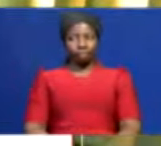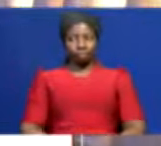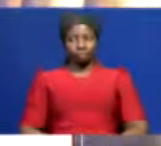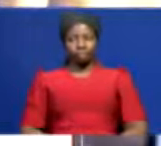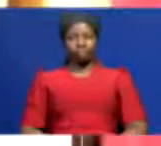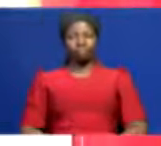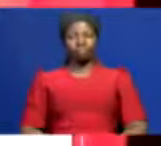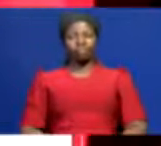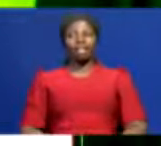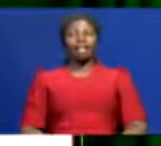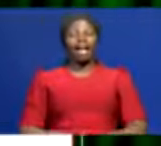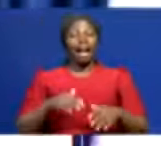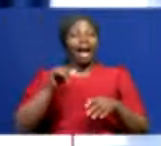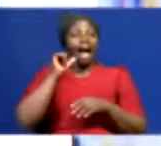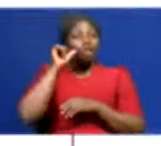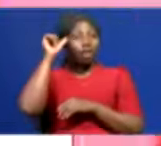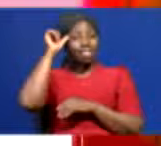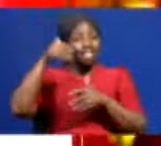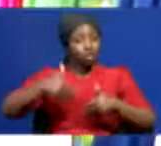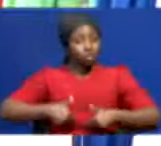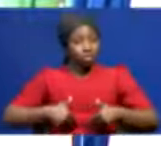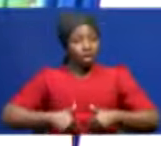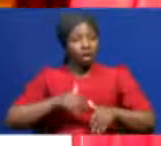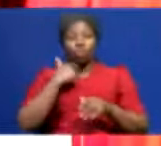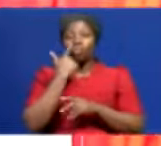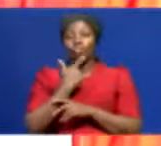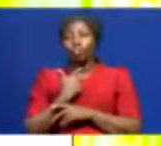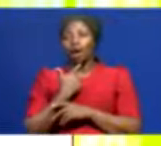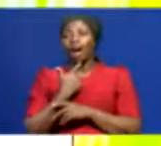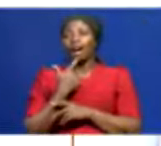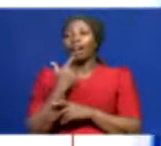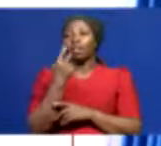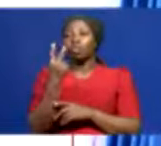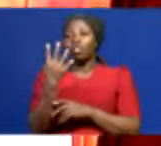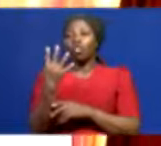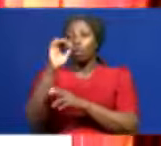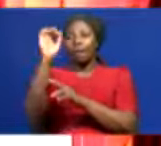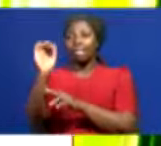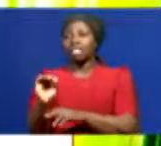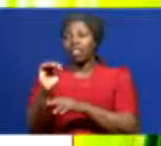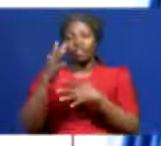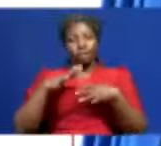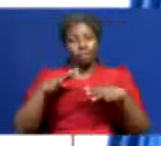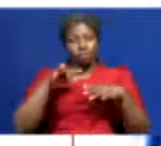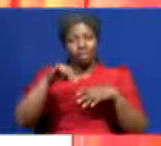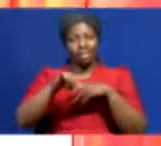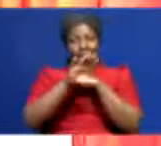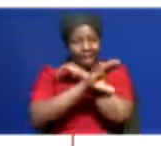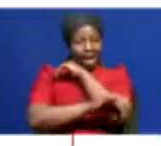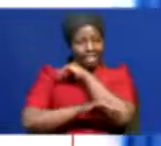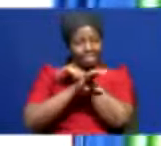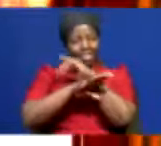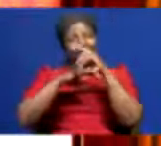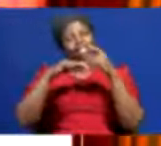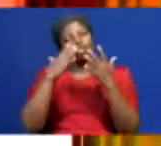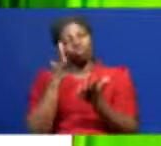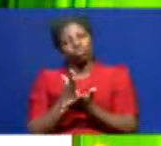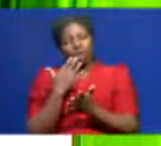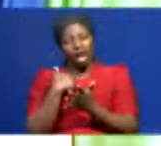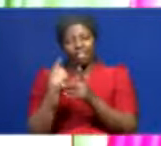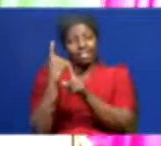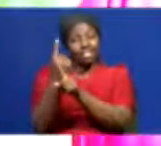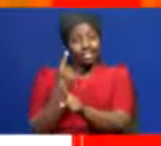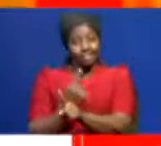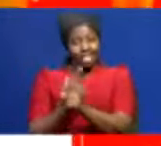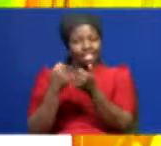Vijana waliobalehe ambao ni 24% ya idadi ya watu humu nchini bado wanakabiliwa na changamoto